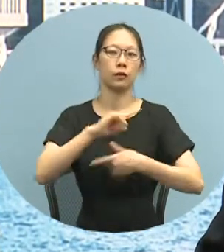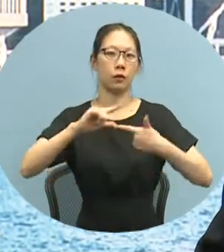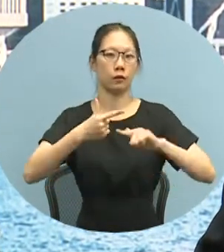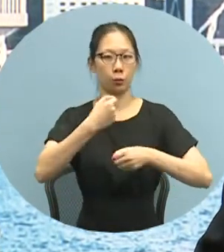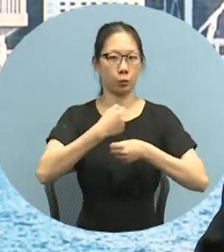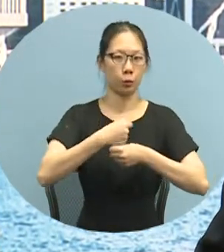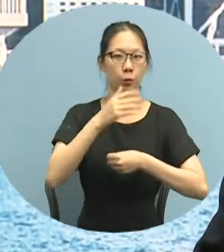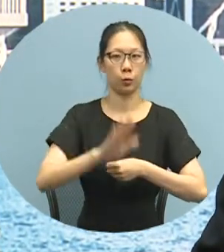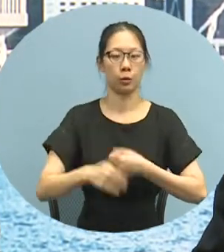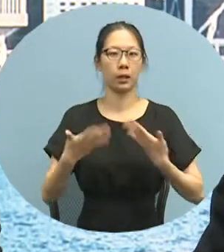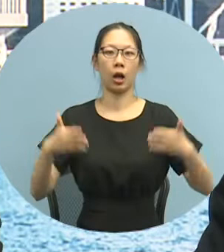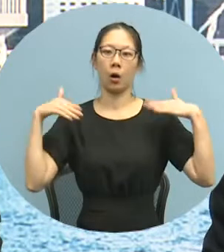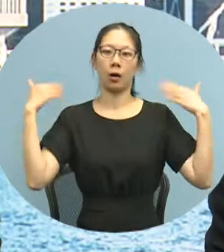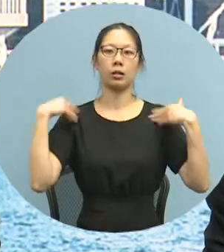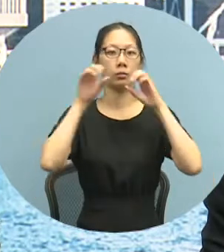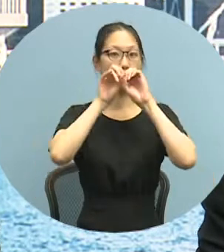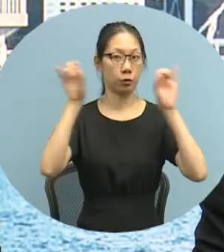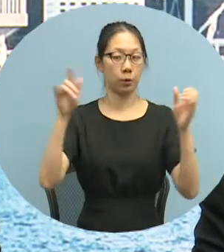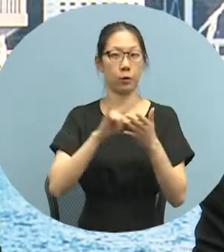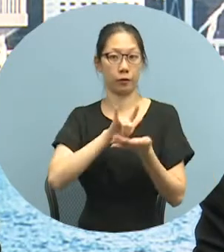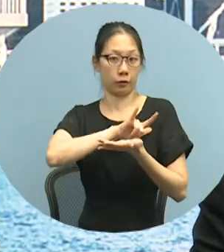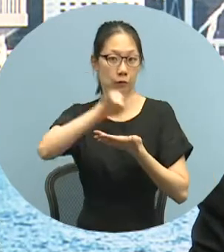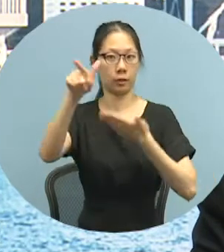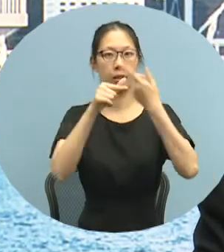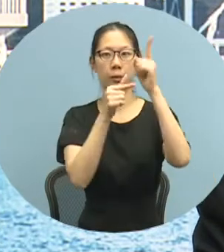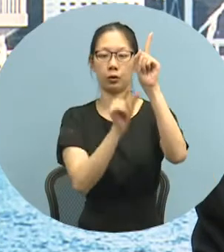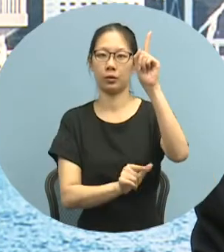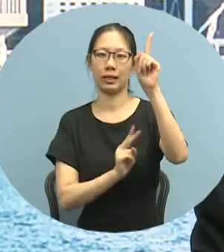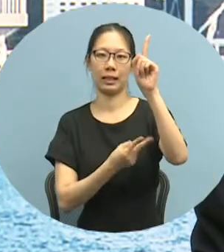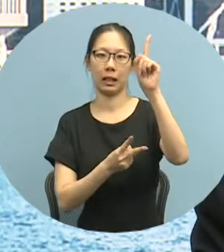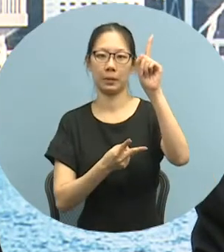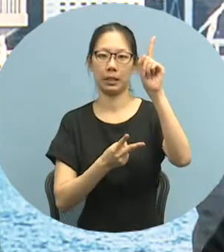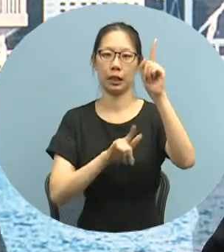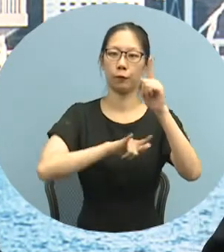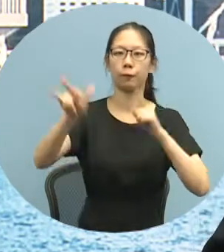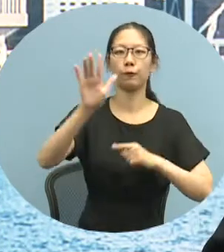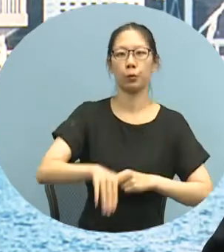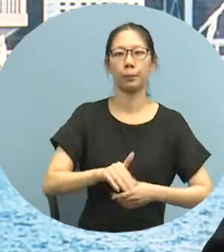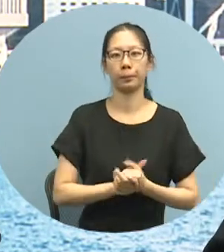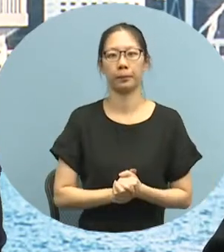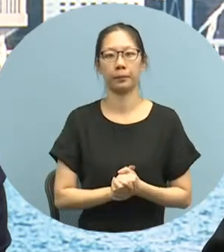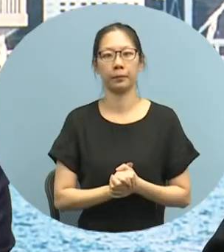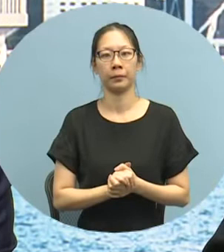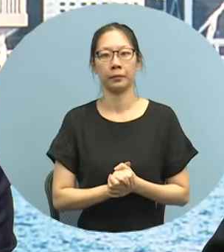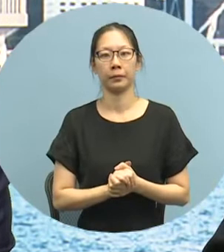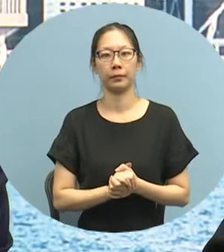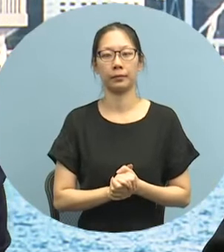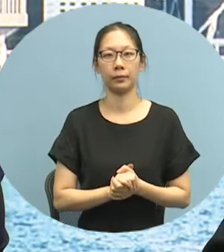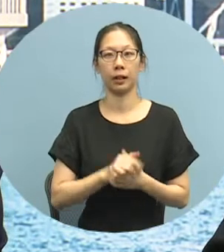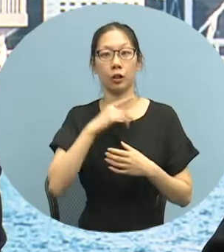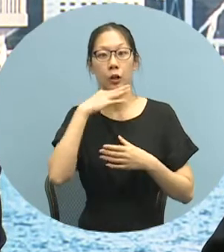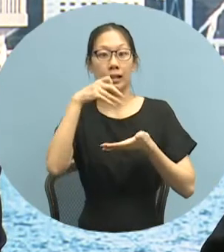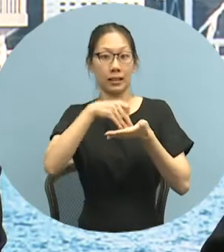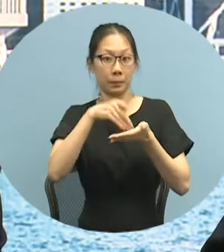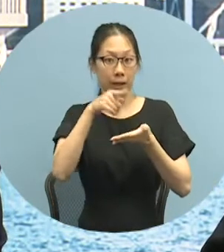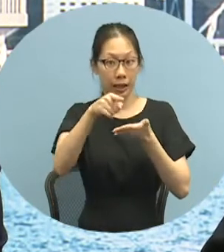好高興可以喺度宣布咧，就係呢一個航班正式會喺11月22日係啟航嘅。喺參與呢一個航空氣泡嘅旅